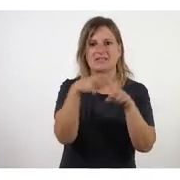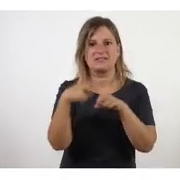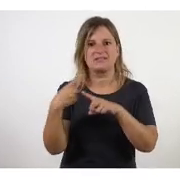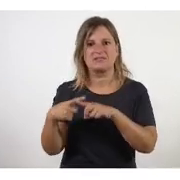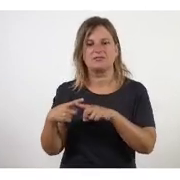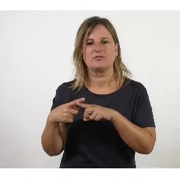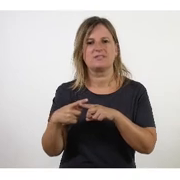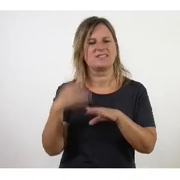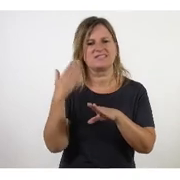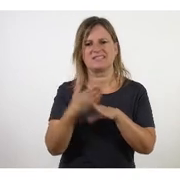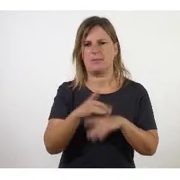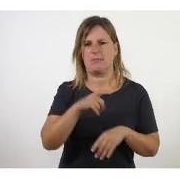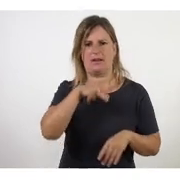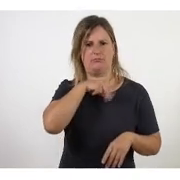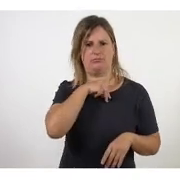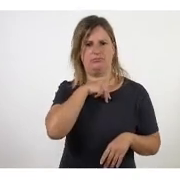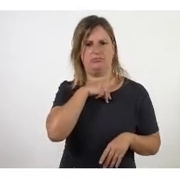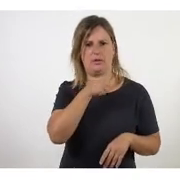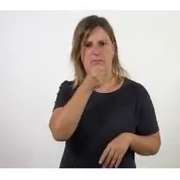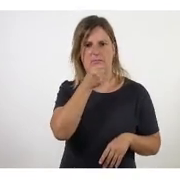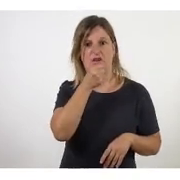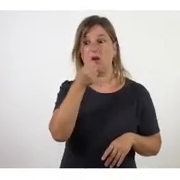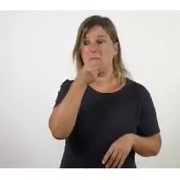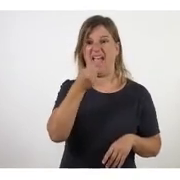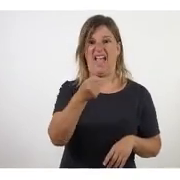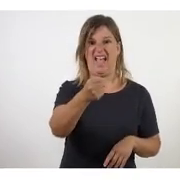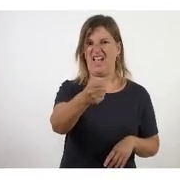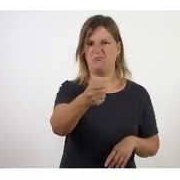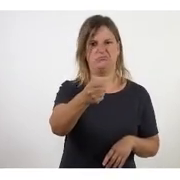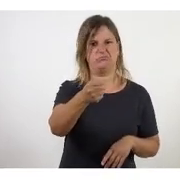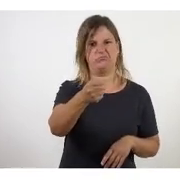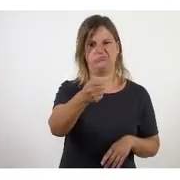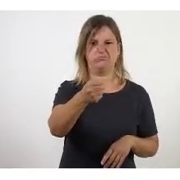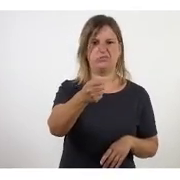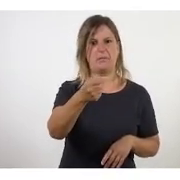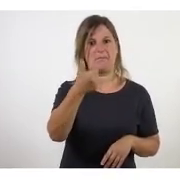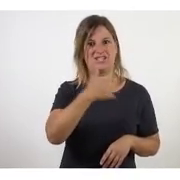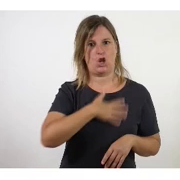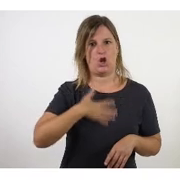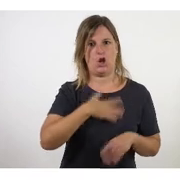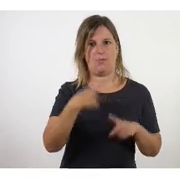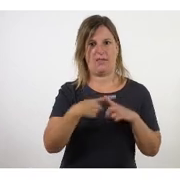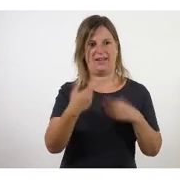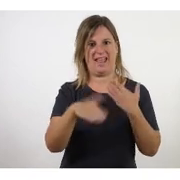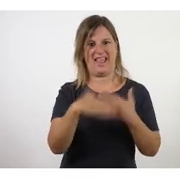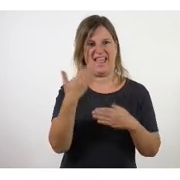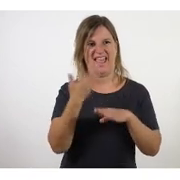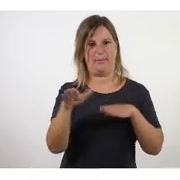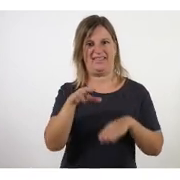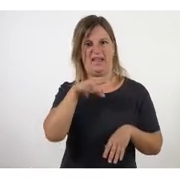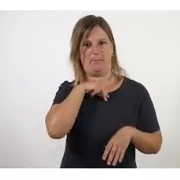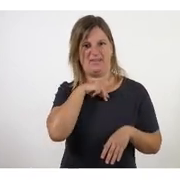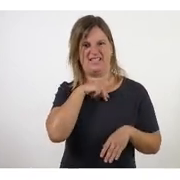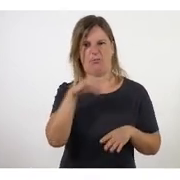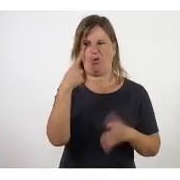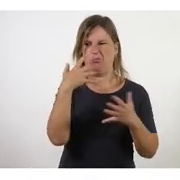gent, graveu sempre amb un micro de corbata. Aquest de carxofa, de mà, potser és una mica més còmode perquè no li has de posar la pinça i això, però es